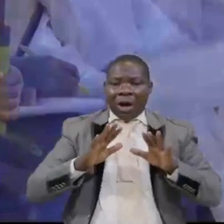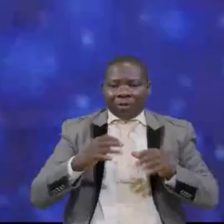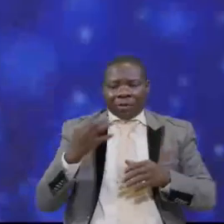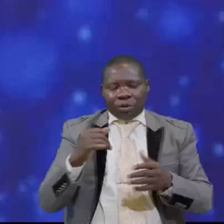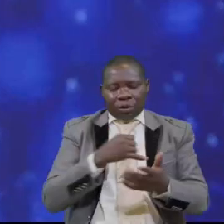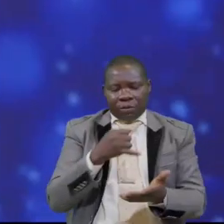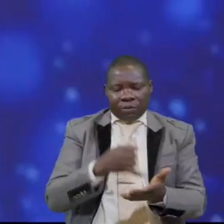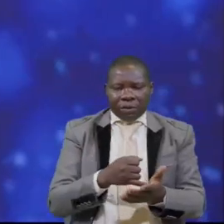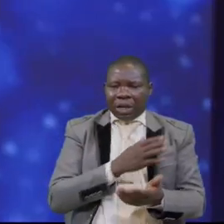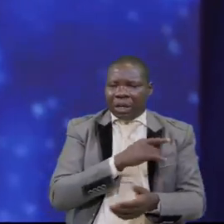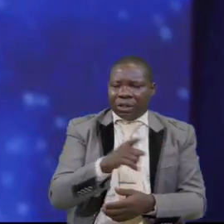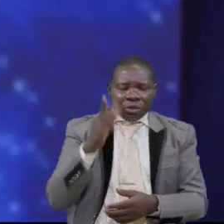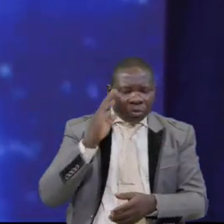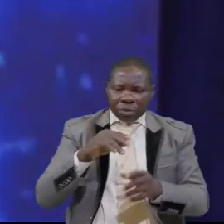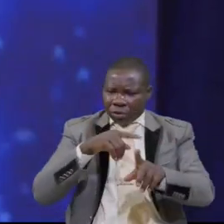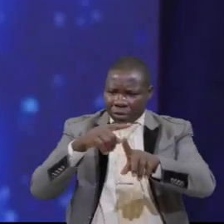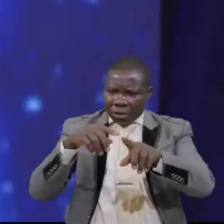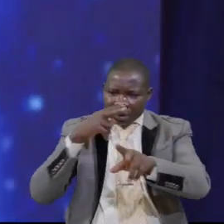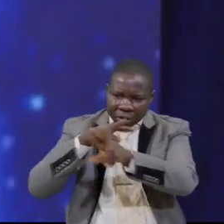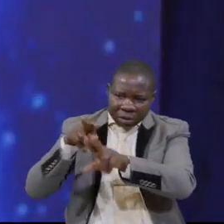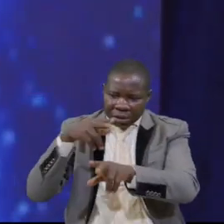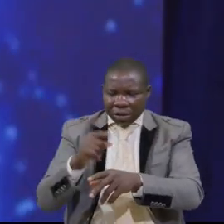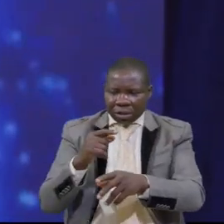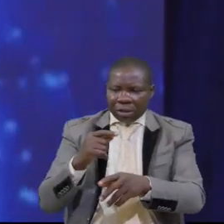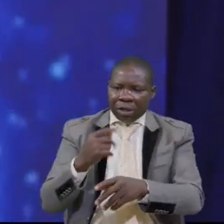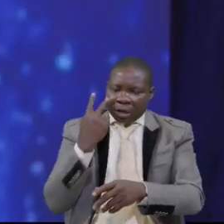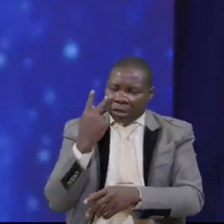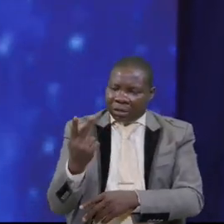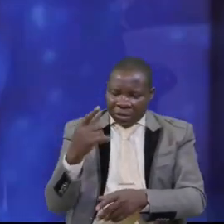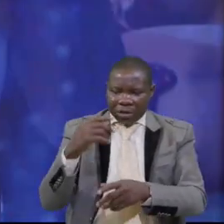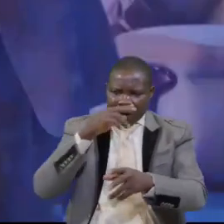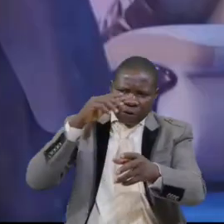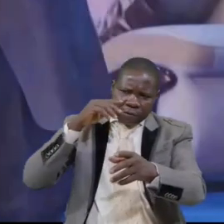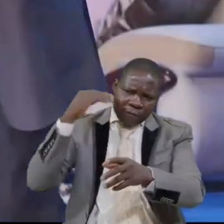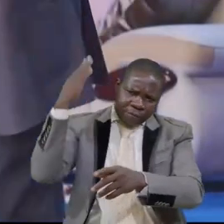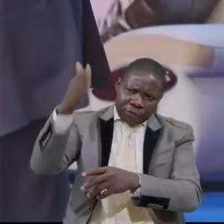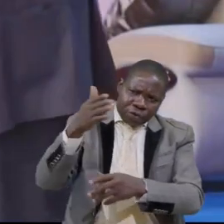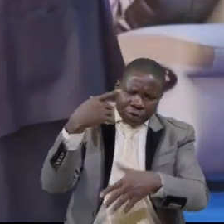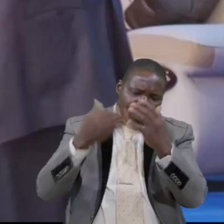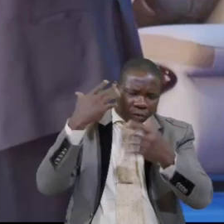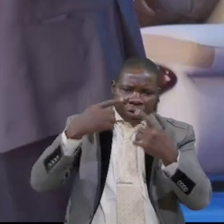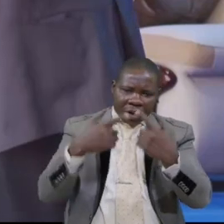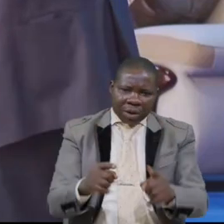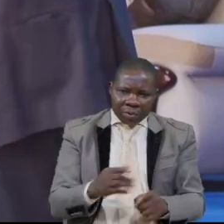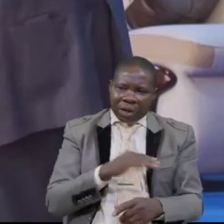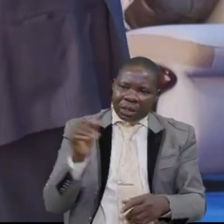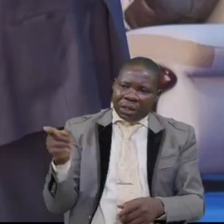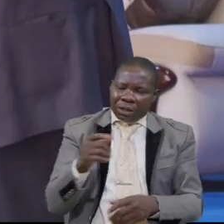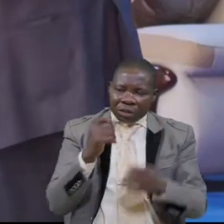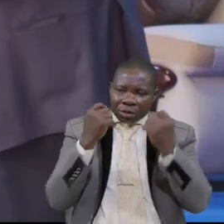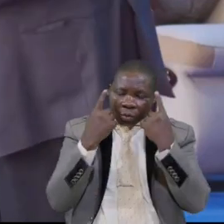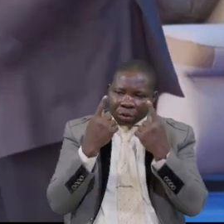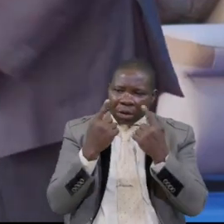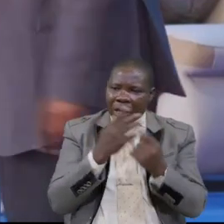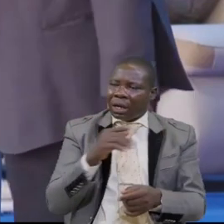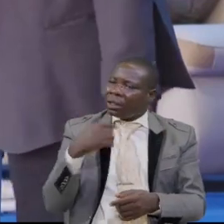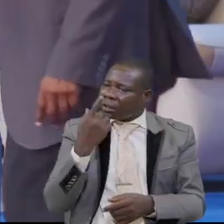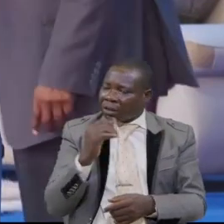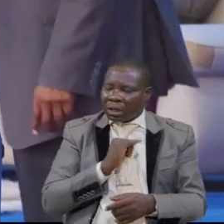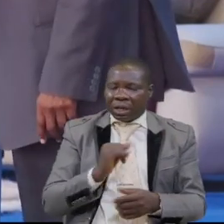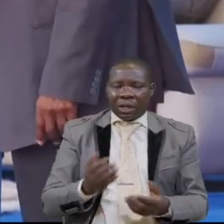laavenir ce qui arrivera maintenant il s'est levé pour dire après tout je me levais